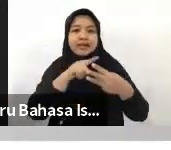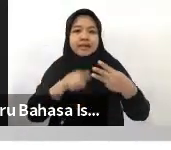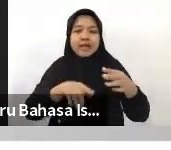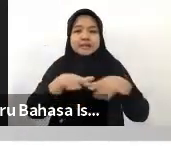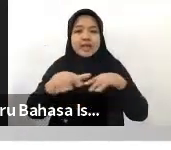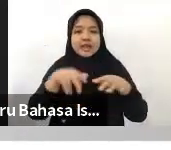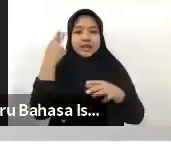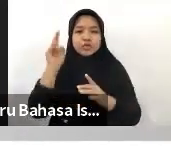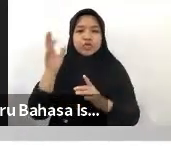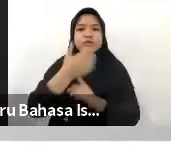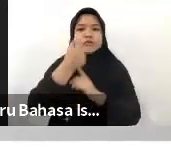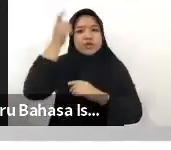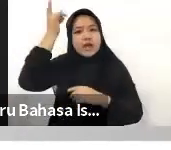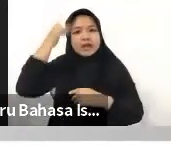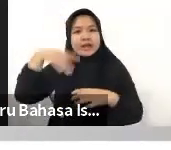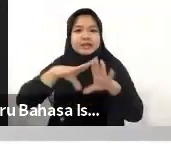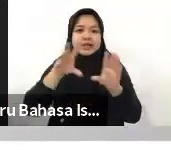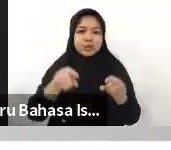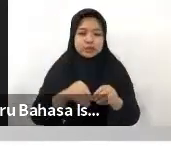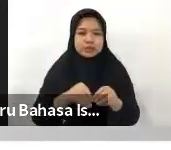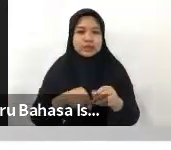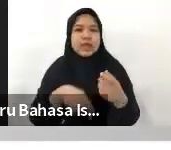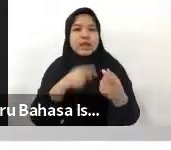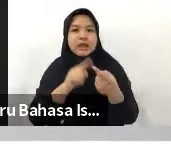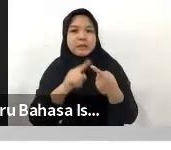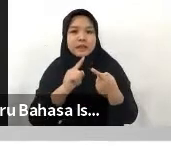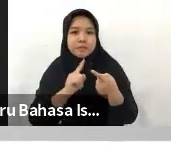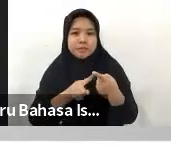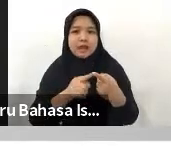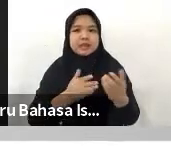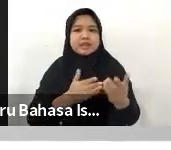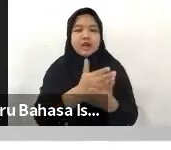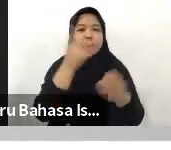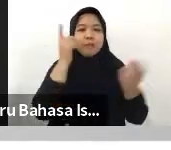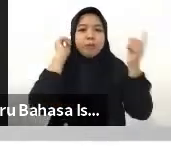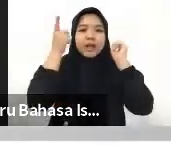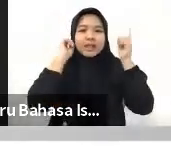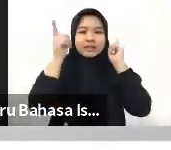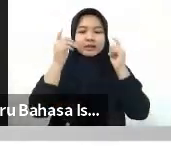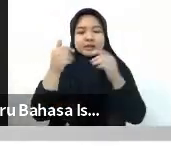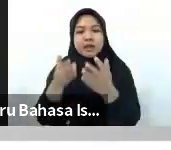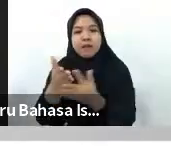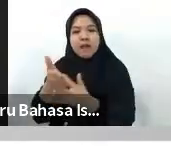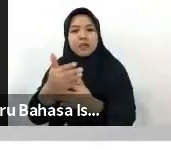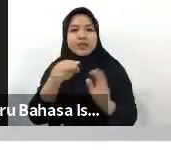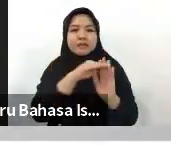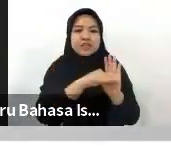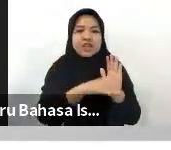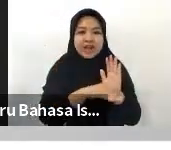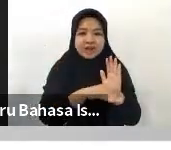mewujudkan desa inklusi. Yang pertama adalah jalur politik, ini melalui kebijakan.